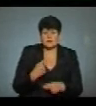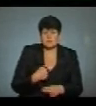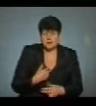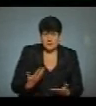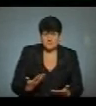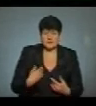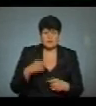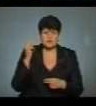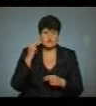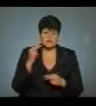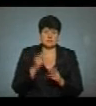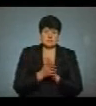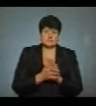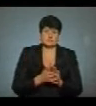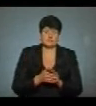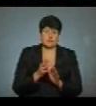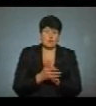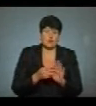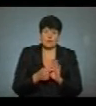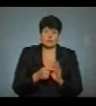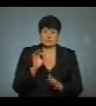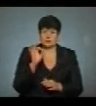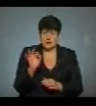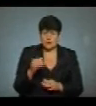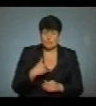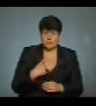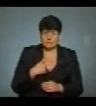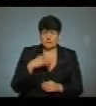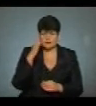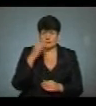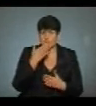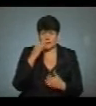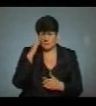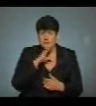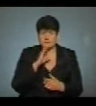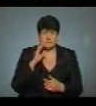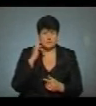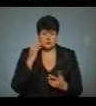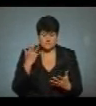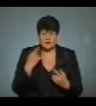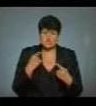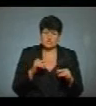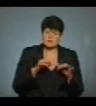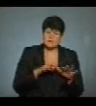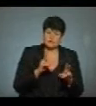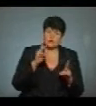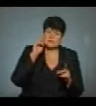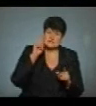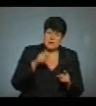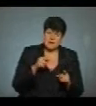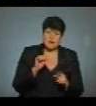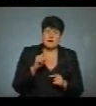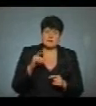вчила жестову мову з нуля. У мене вдома немає батьків, які не чують, бо інша справа, коли хтось знає